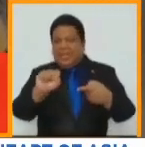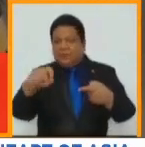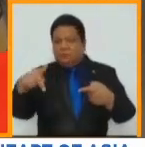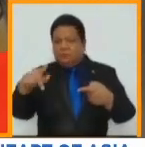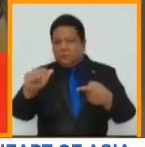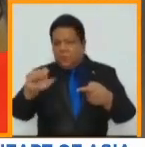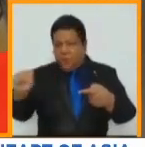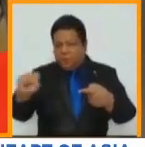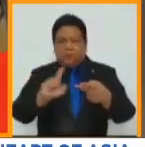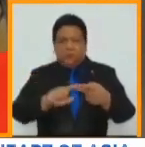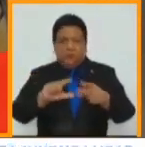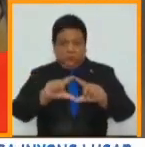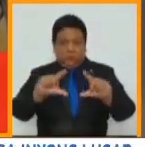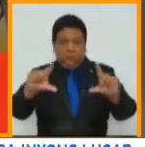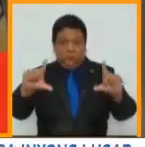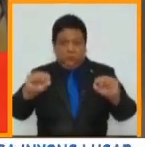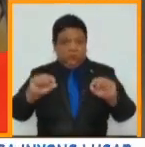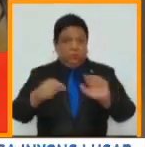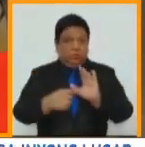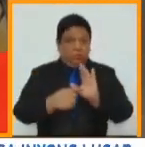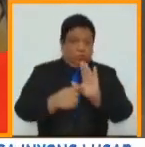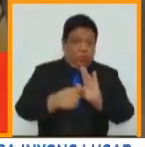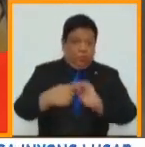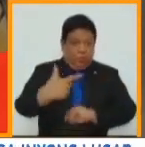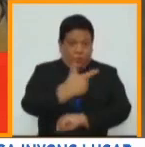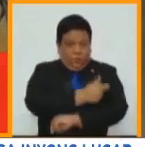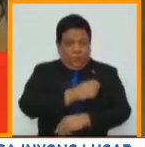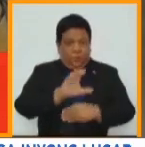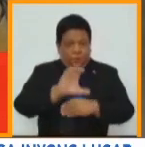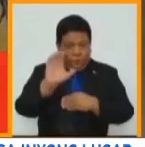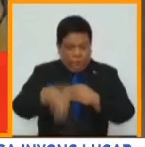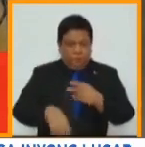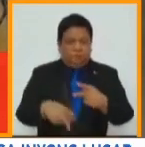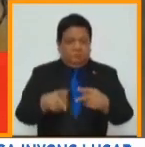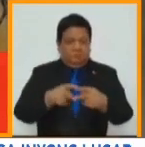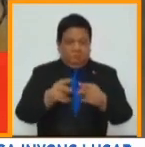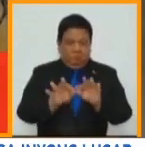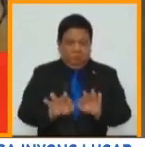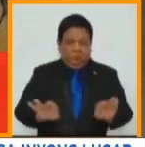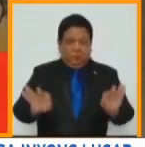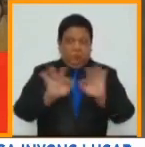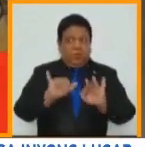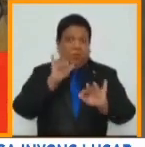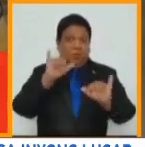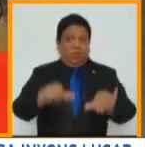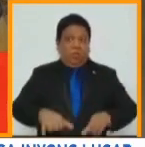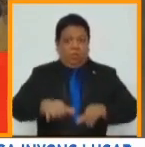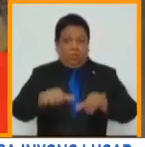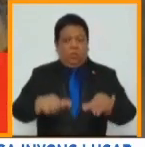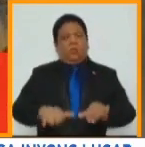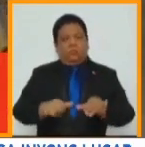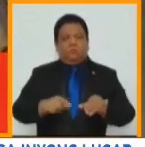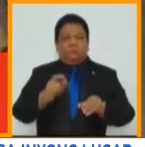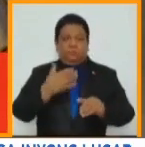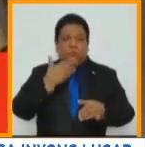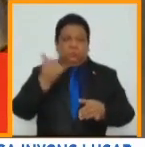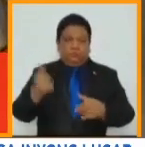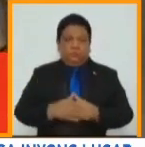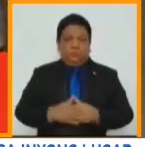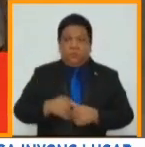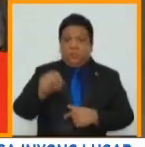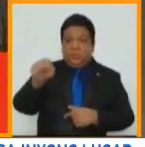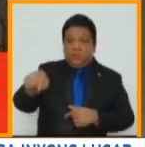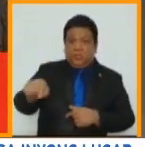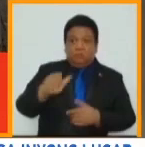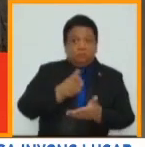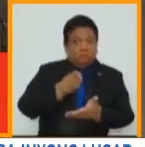maabala at hindi na rin kayo ma-stranded dito sa labas ng terminal ng ilang araw at makipag-ugnayan din sa LGU ng probinsya na inyong pupuntahan. Yan